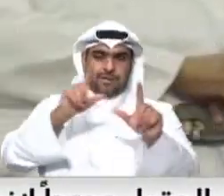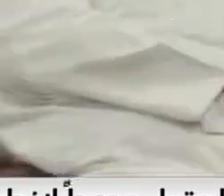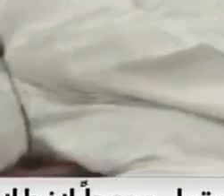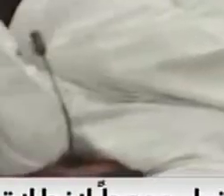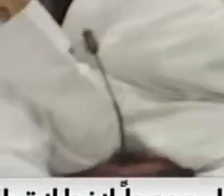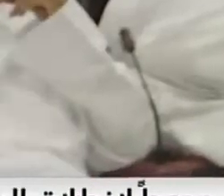الكويت